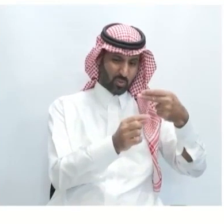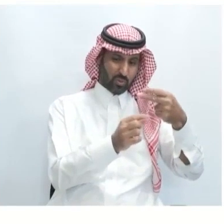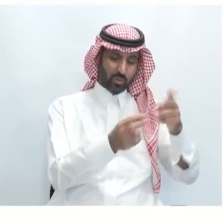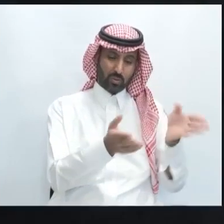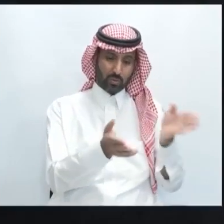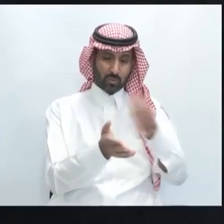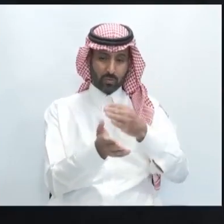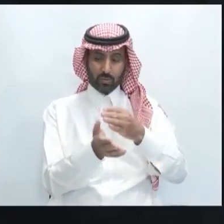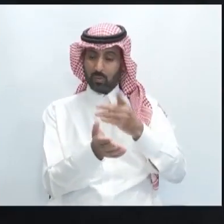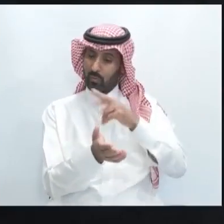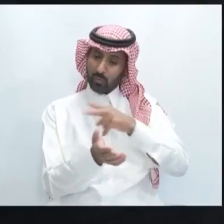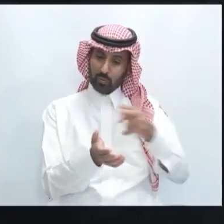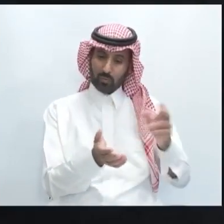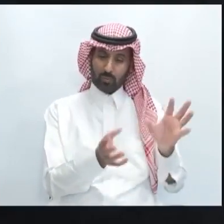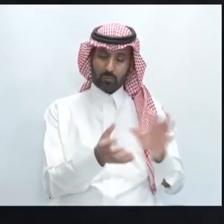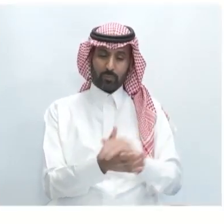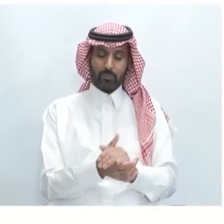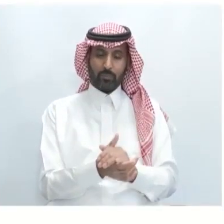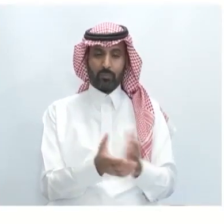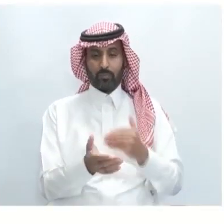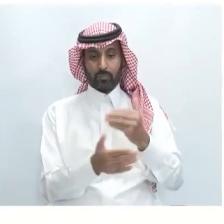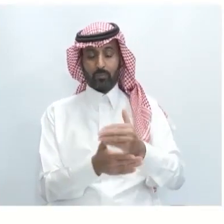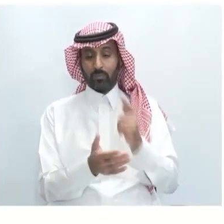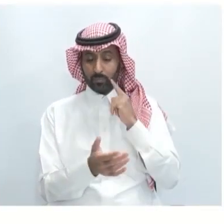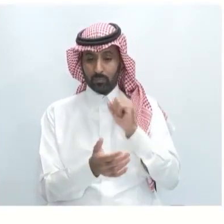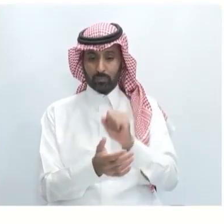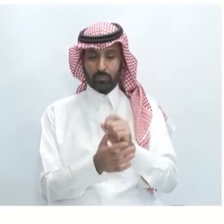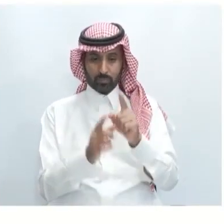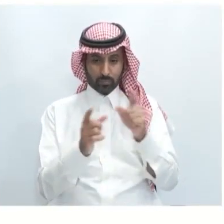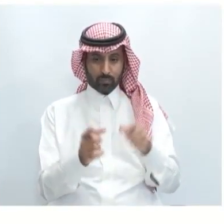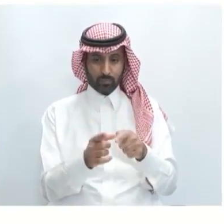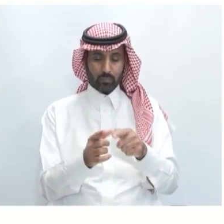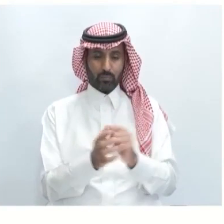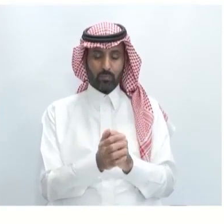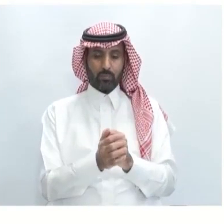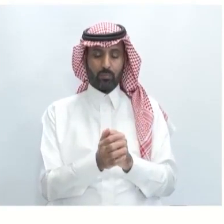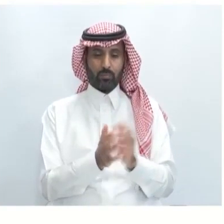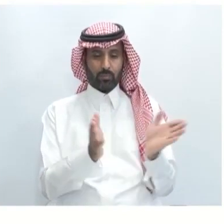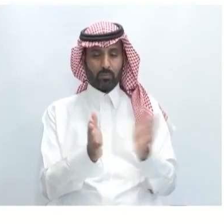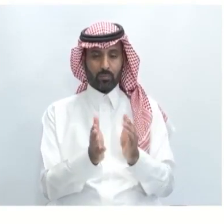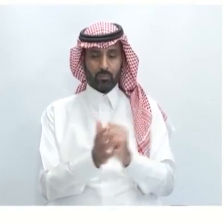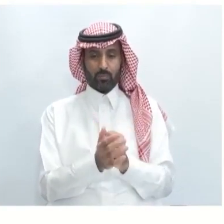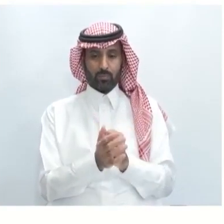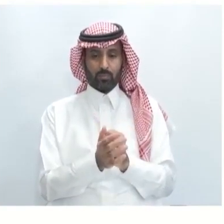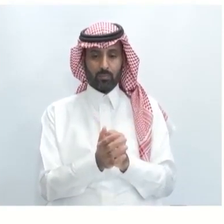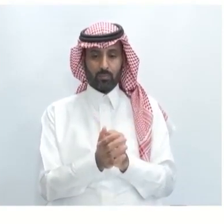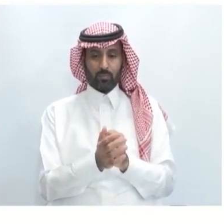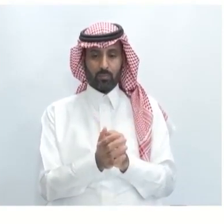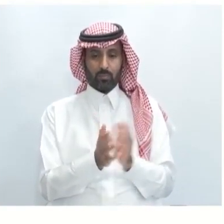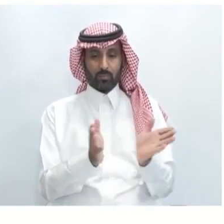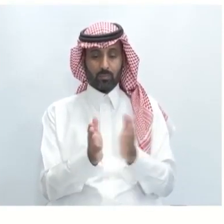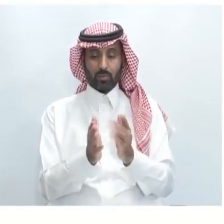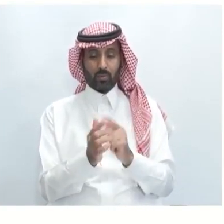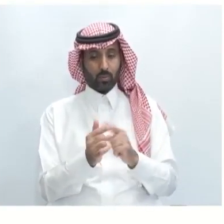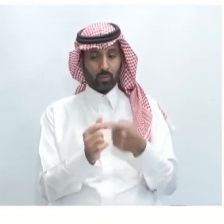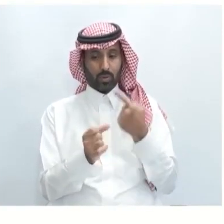وحتى مركبات معقده ننتقل الان الى التحديد التحديد ل نمسكها جزء جزء